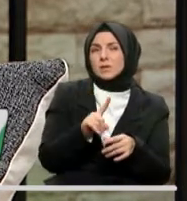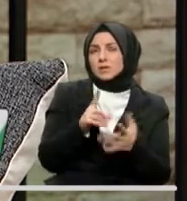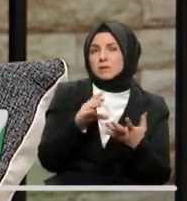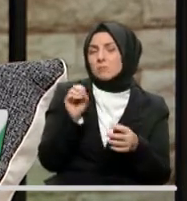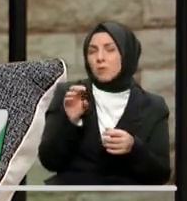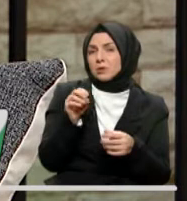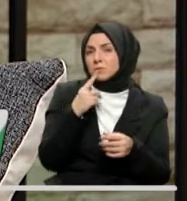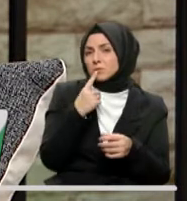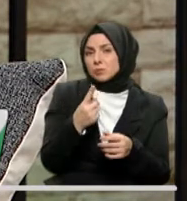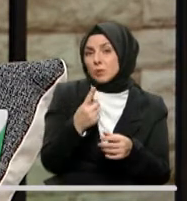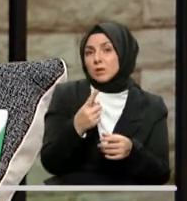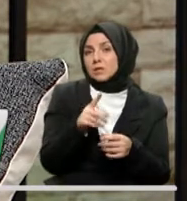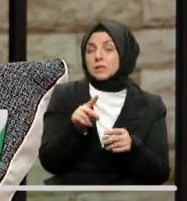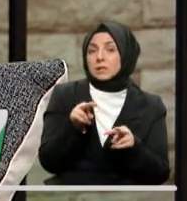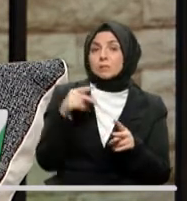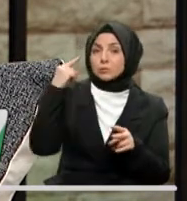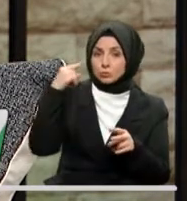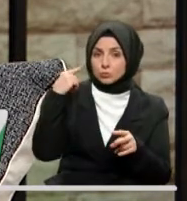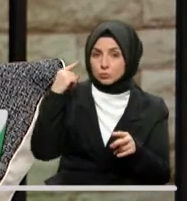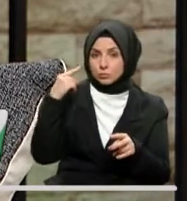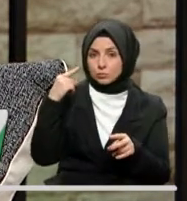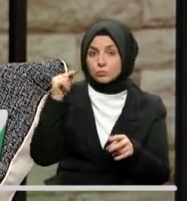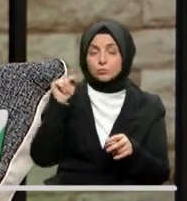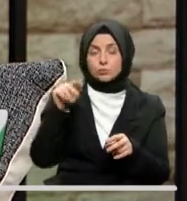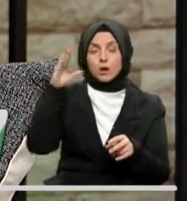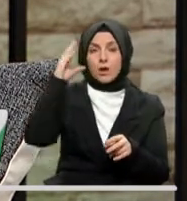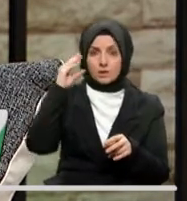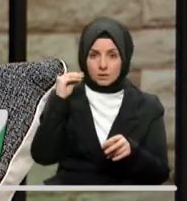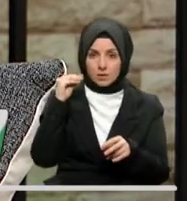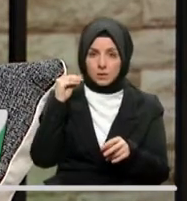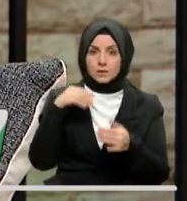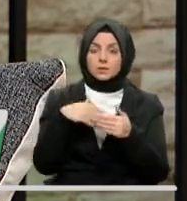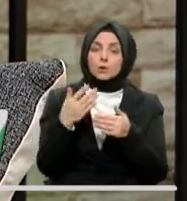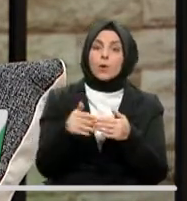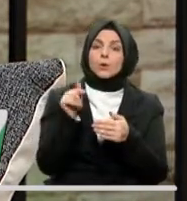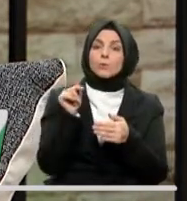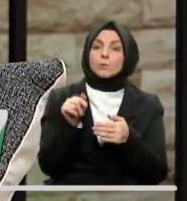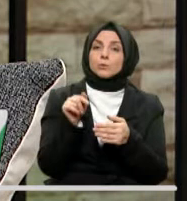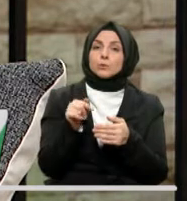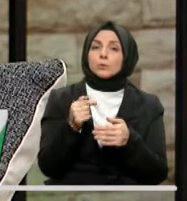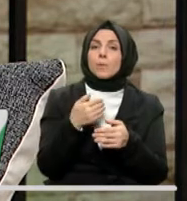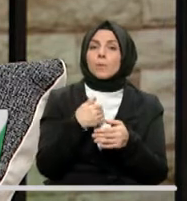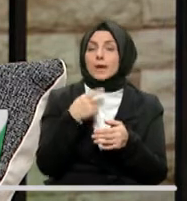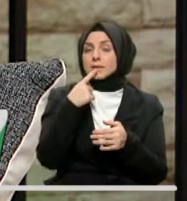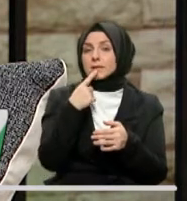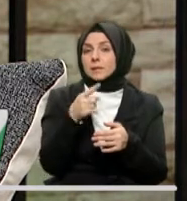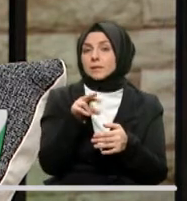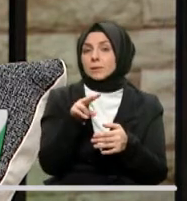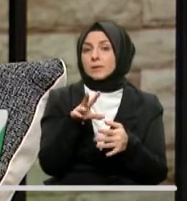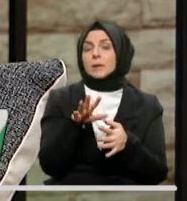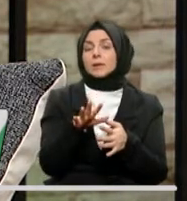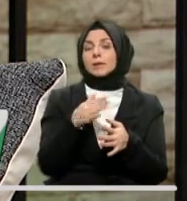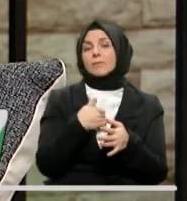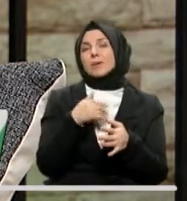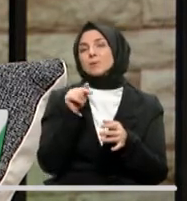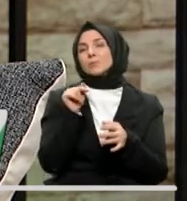zaman yüklendi ben bu kabulü ilk ne zaman yaşadım bunu fark etmek ve bunu Dediğim gibi ben gerçekten bunu hak ediyor muyum